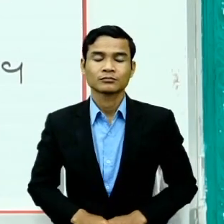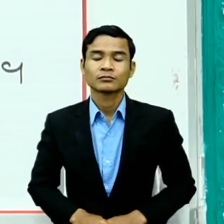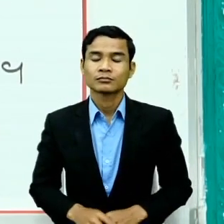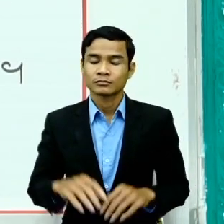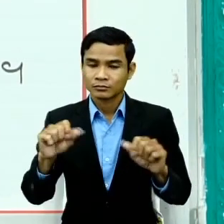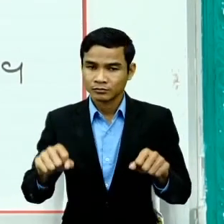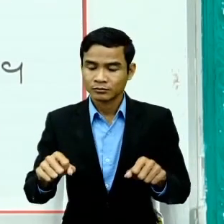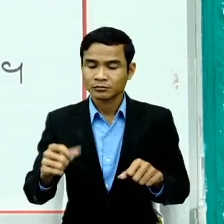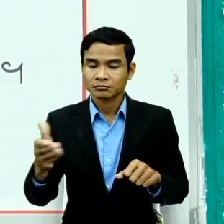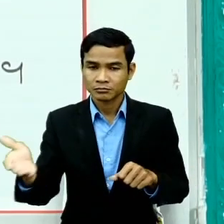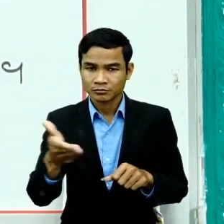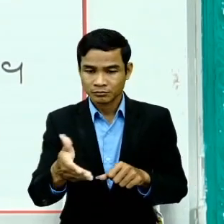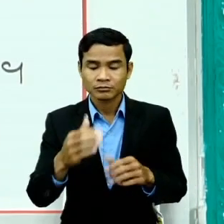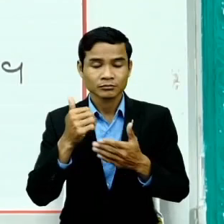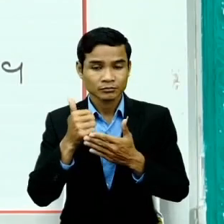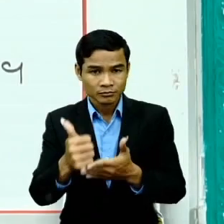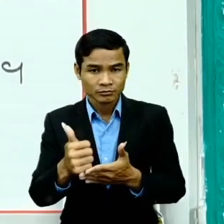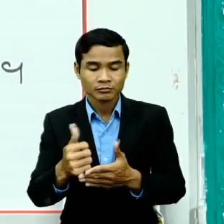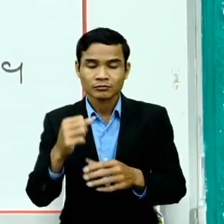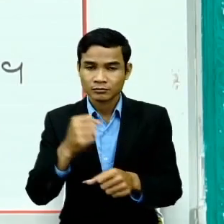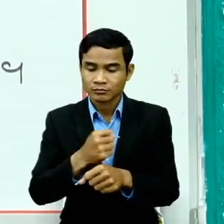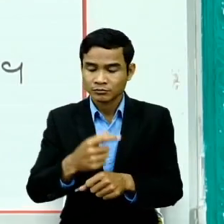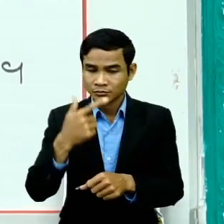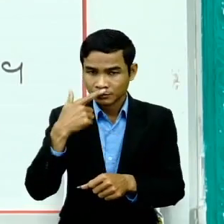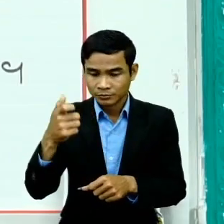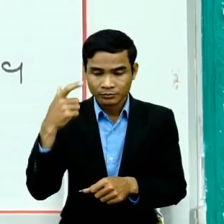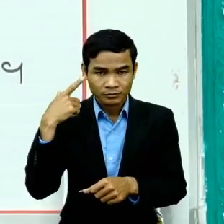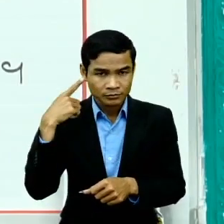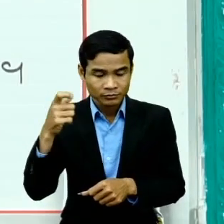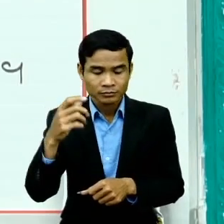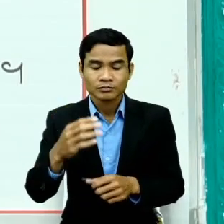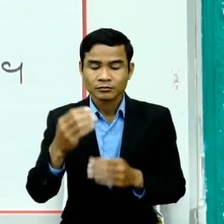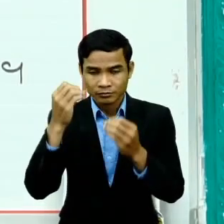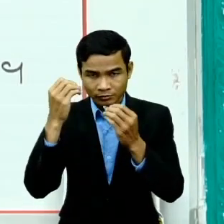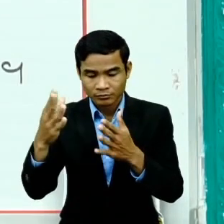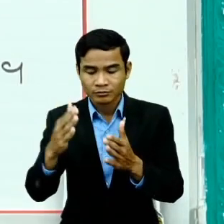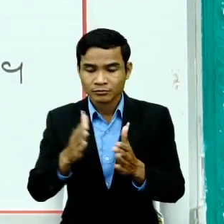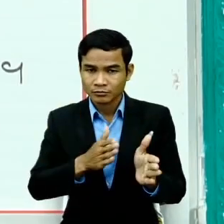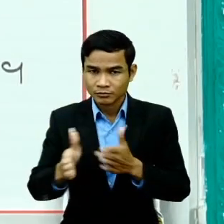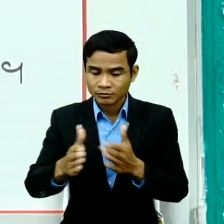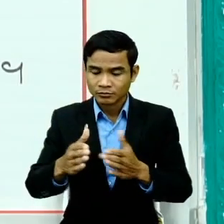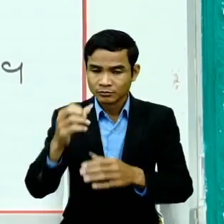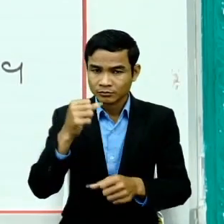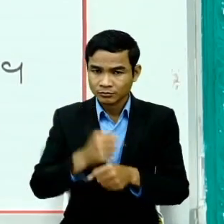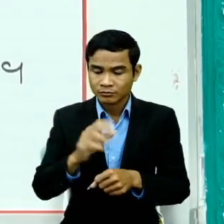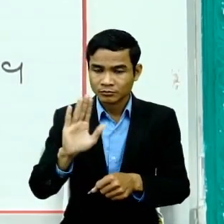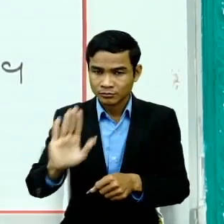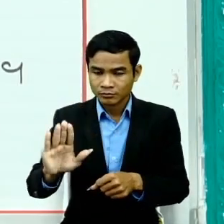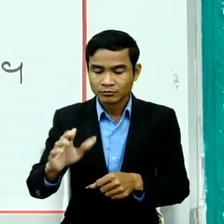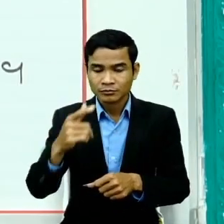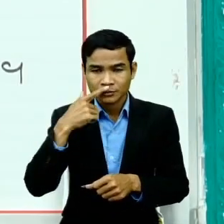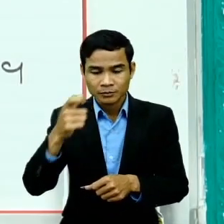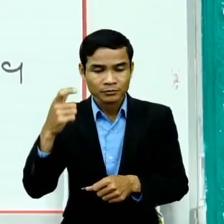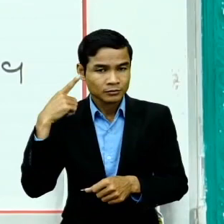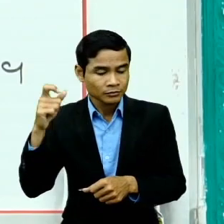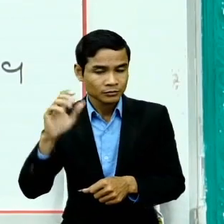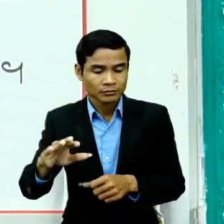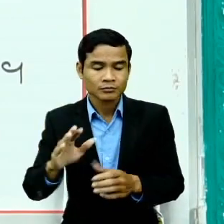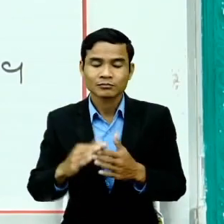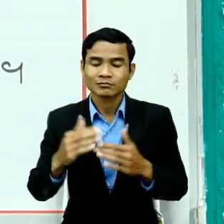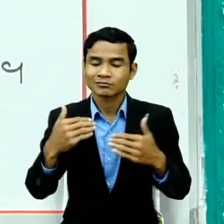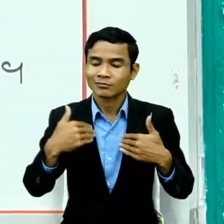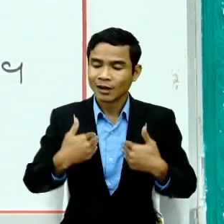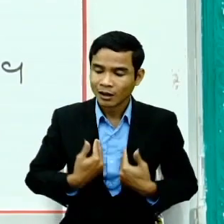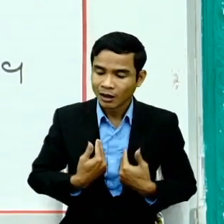chà bạn chị dân trời chui thôi càng nghe bà mạ chà đọc bây chui xùm rùa càng nghe rồi bó bà mạ rồi bà dân cũng ở